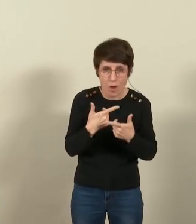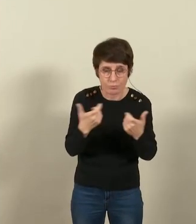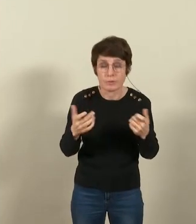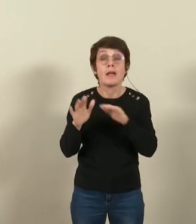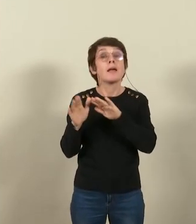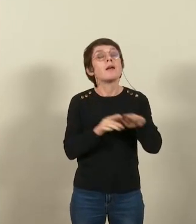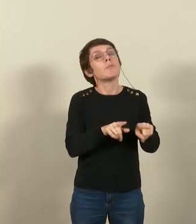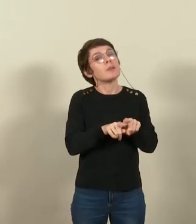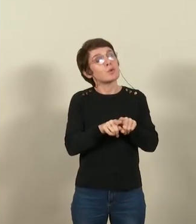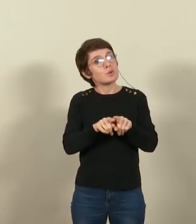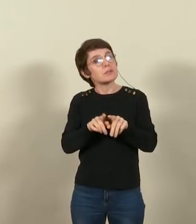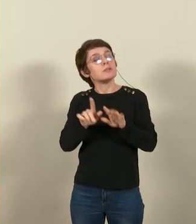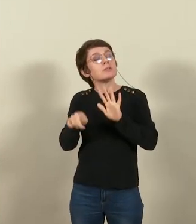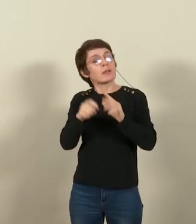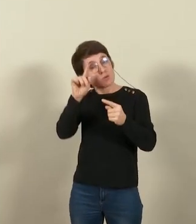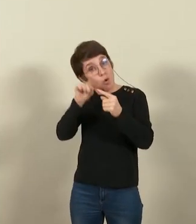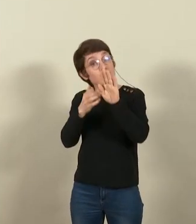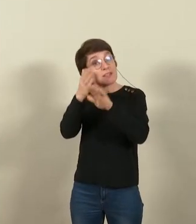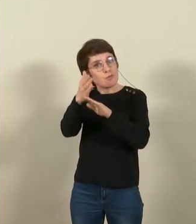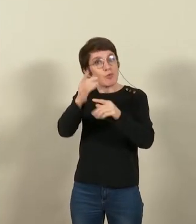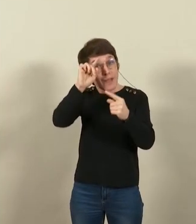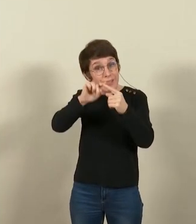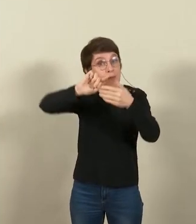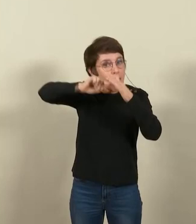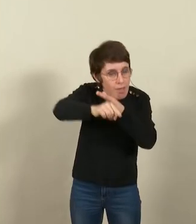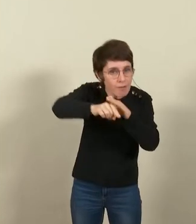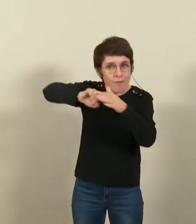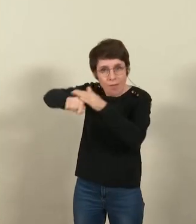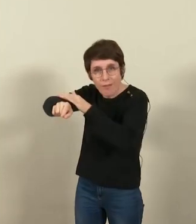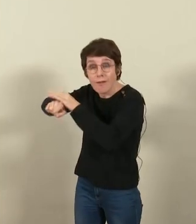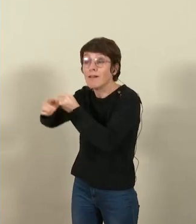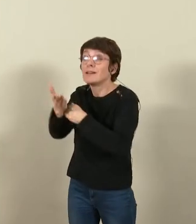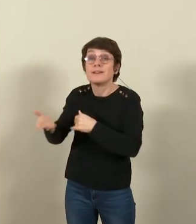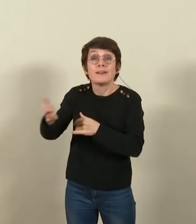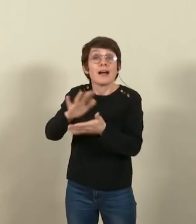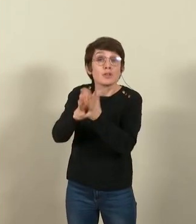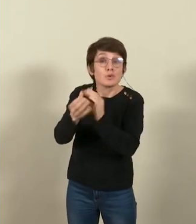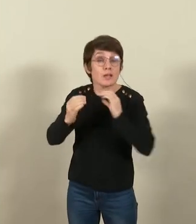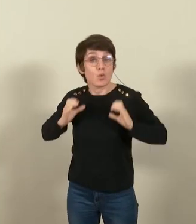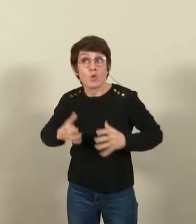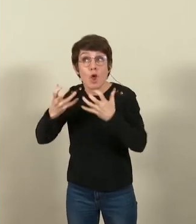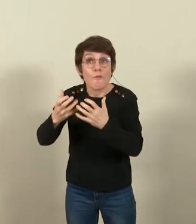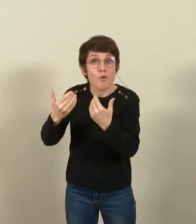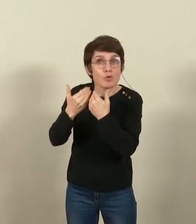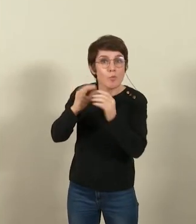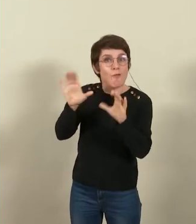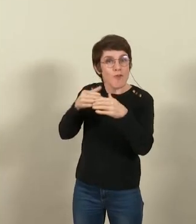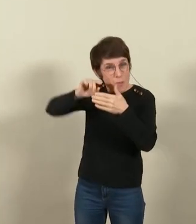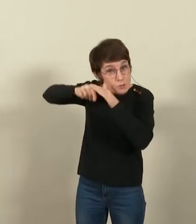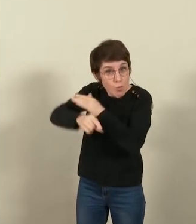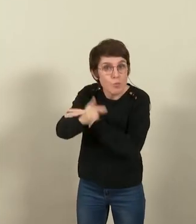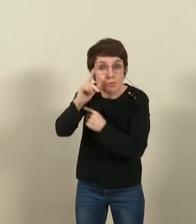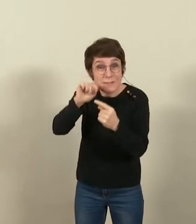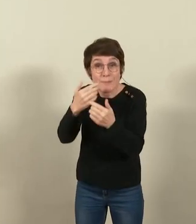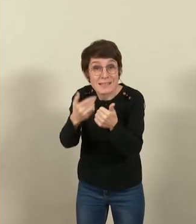aussi derrière c'est de pouvoir apprfondir certaines questions donc si certains clubs auront des volontés de formation un petit peu plus précises sur d'autres sujets ce sera ouvert et du coup nous